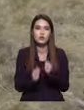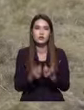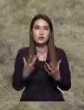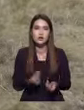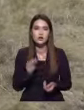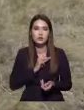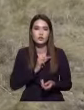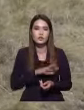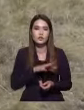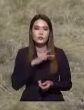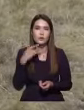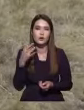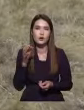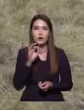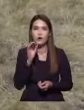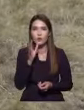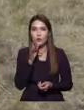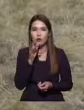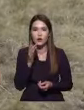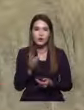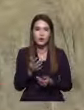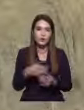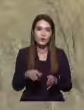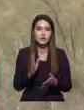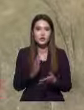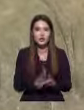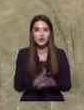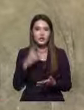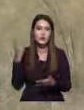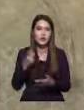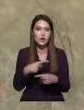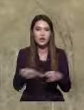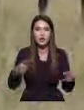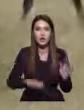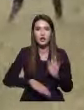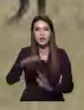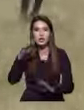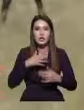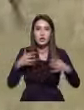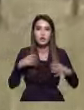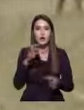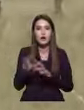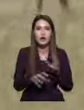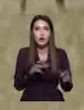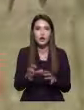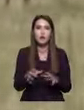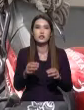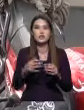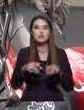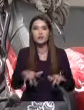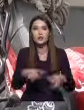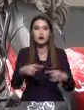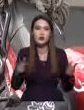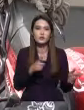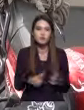көп жағдайы жақсы болып тұрды ауылдың балаларына осындай жұмыстың. Шаруа өзі де бала кезінен мал баққан, сондықтан да төрттүліктің жайын жақсы білет.